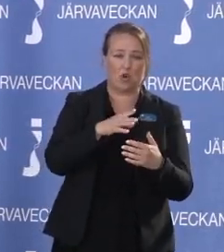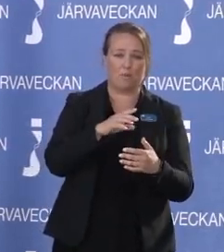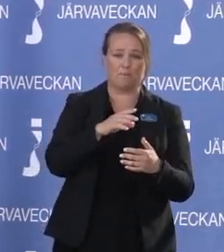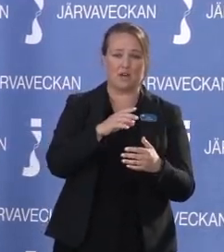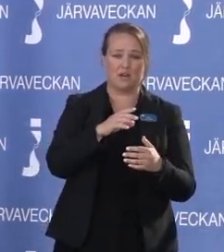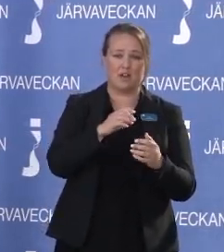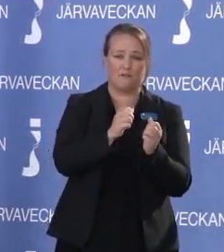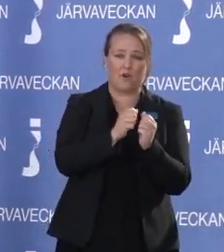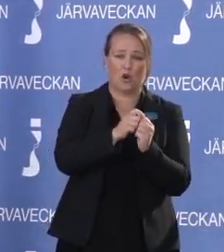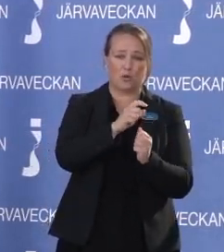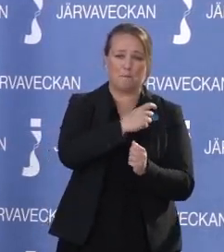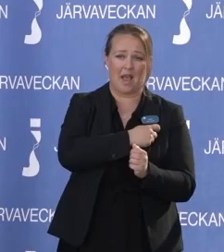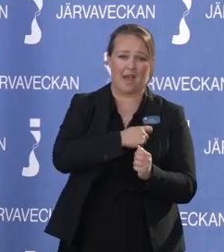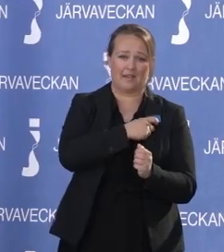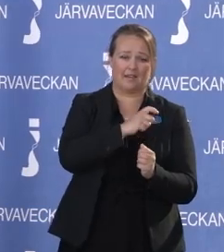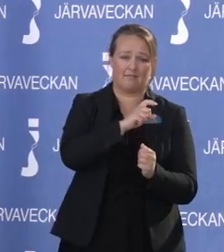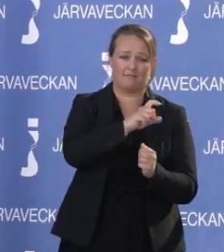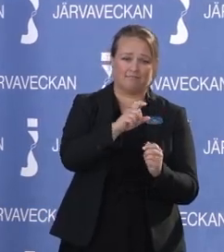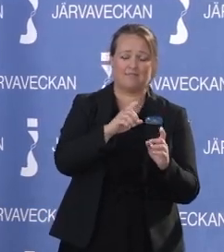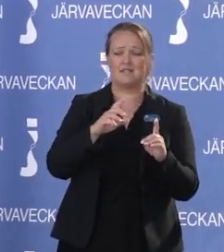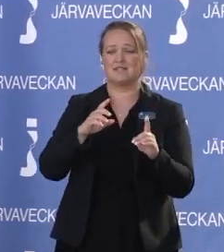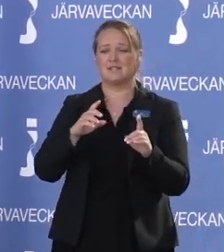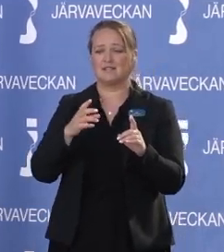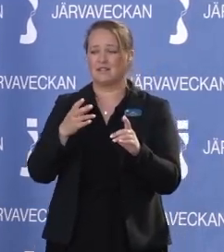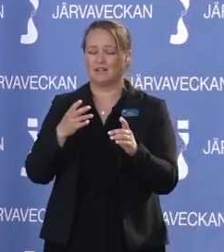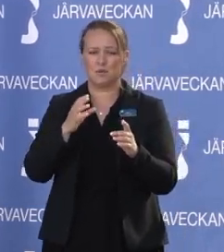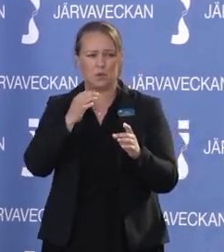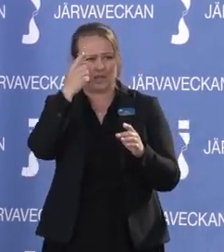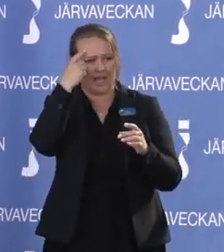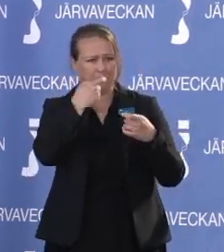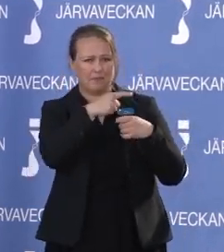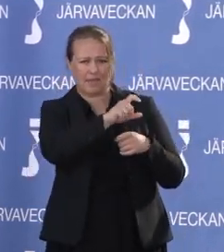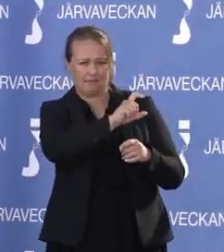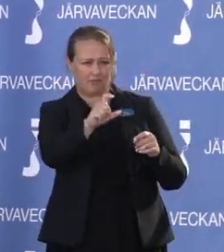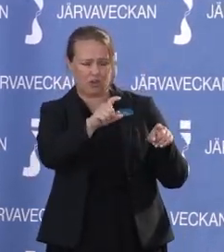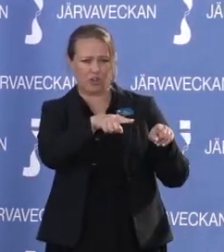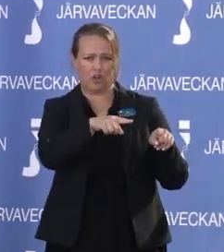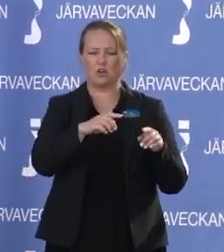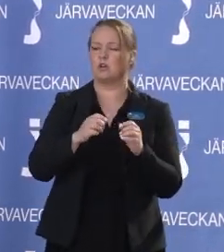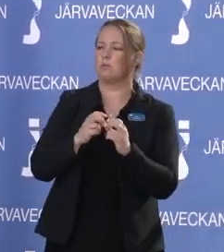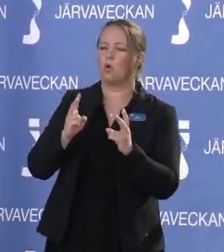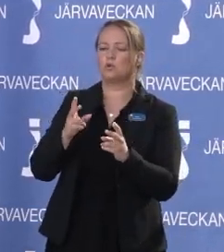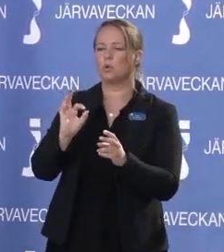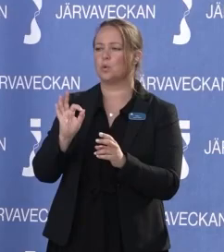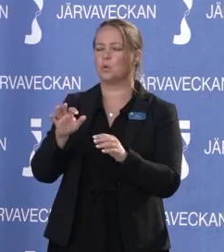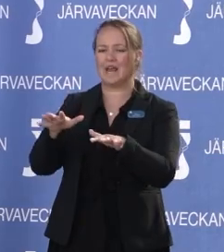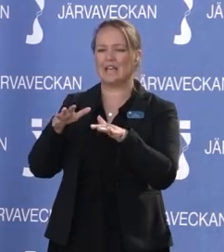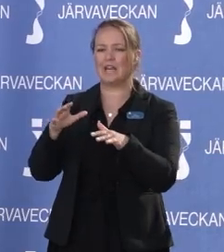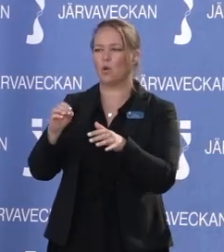för associationer när man hör någonting? Det andra är hur agerar man när man hör att någonting händer? I vårt fall,